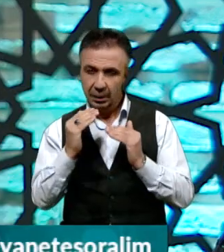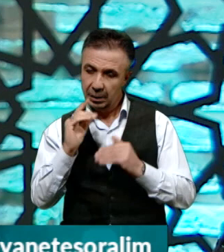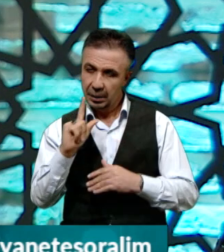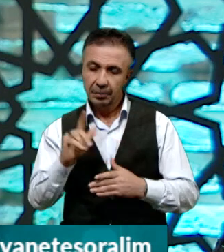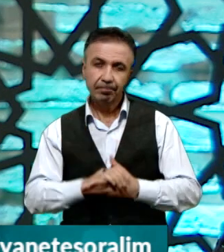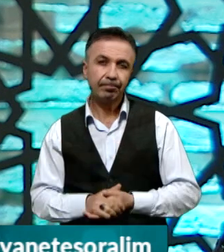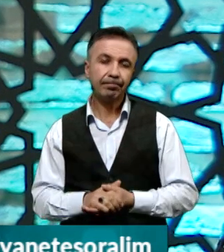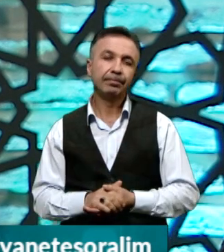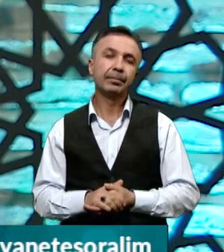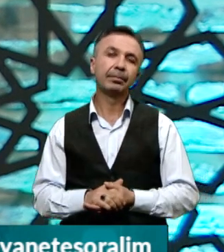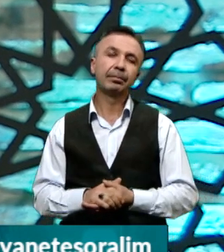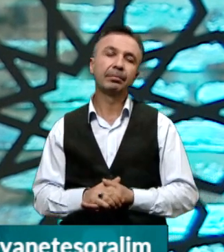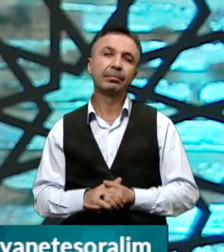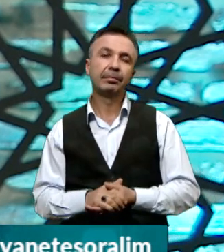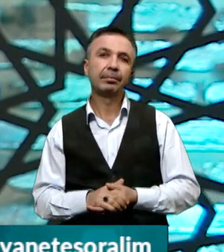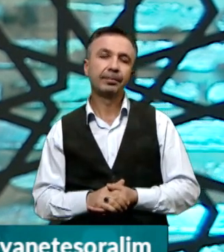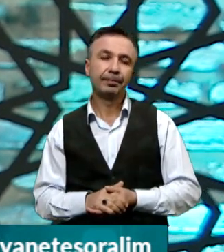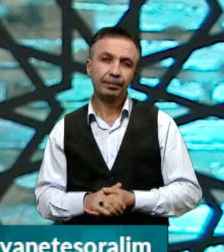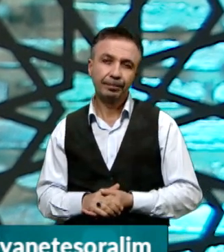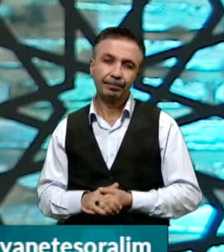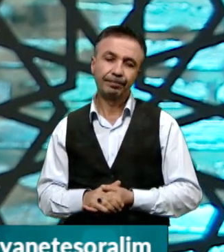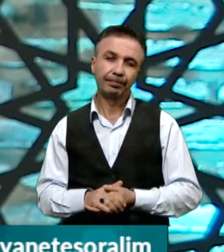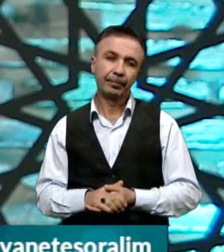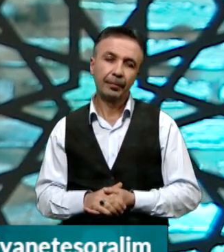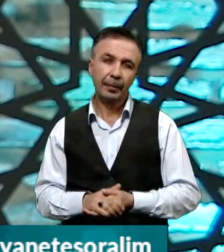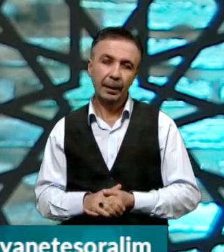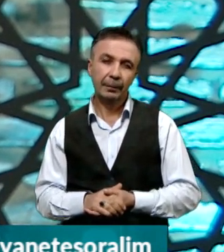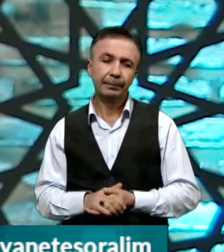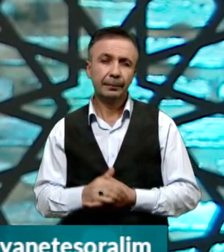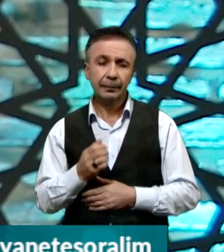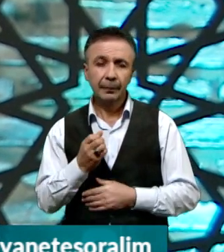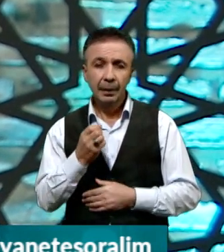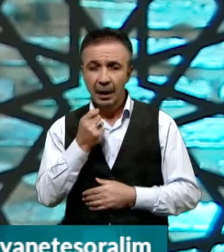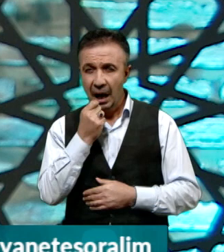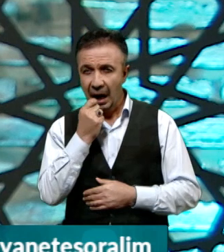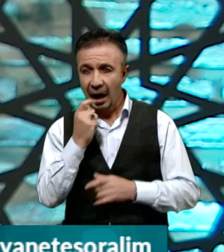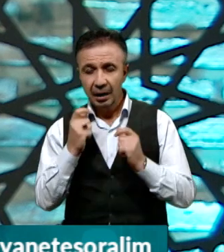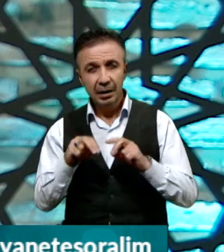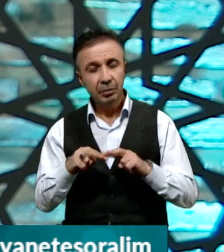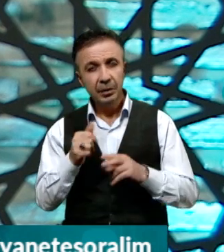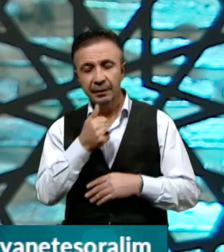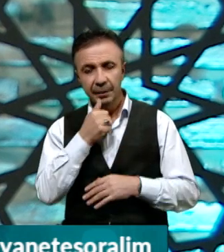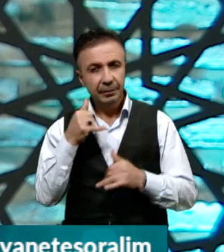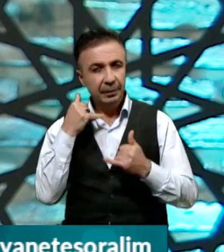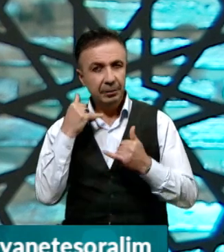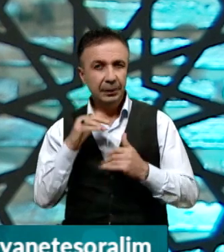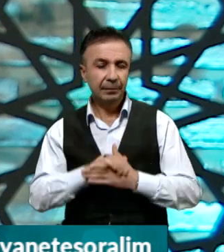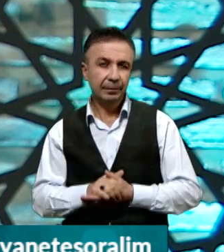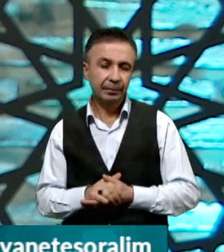ederiz. Cenab-ı Allah ticaretimizi de mübarek eylesin diyelim. Tamam. Ankara'dan Mustafa Bey'i telefon attığımızda. Hoş